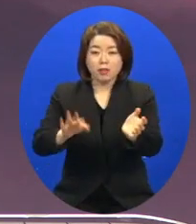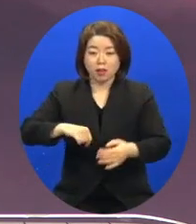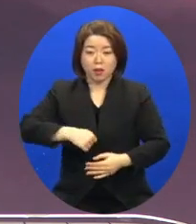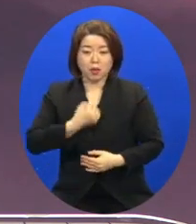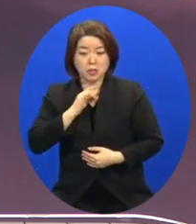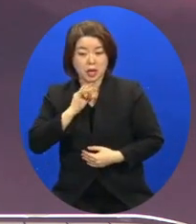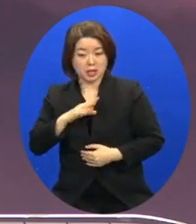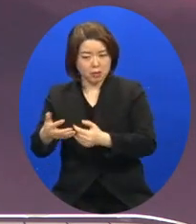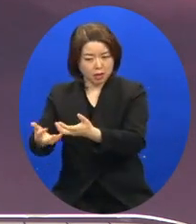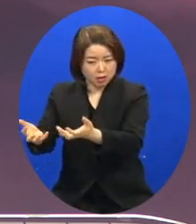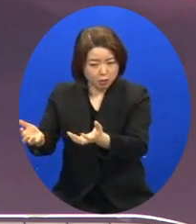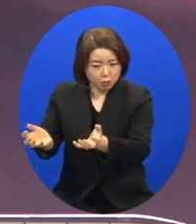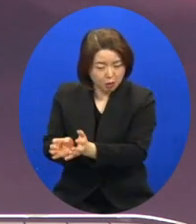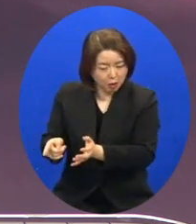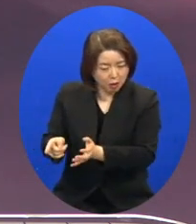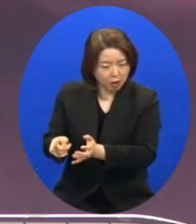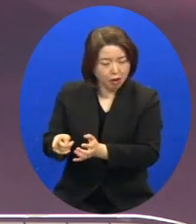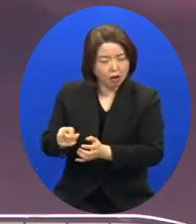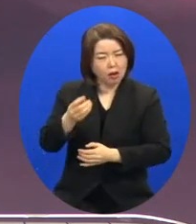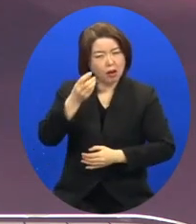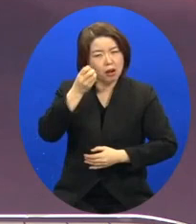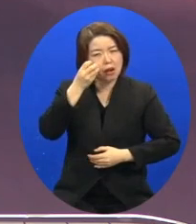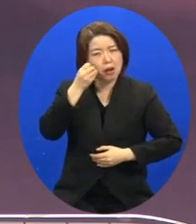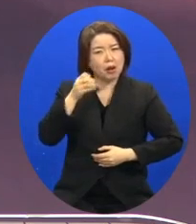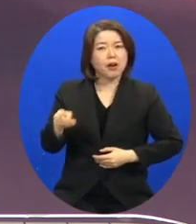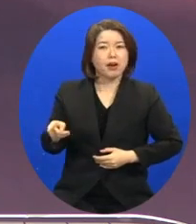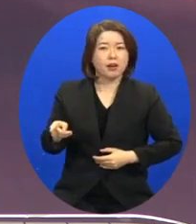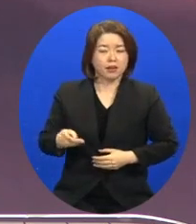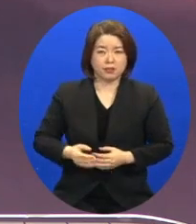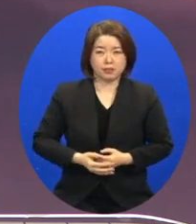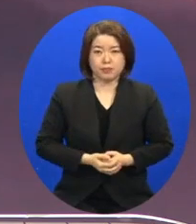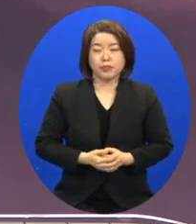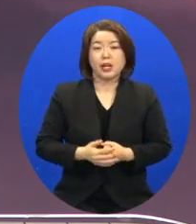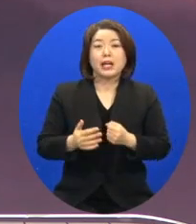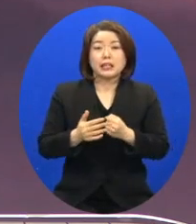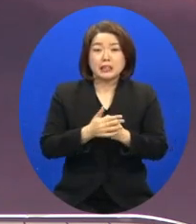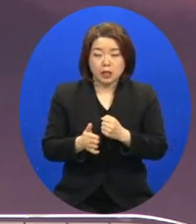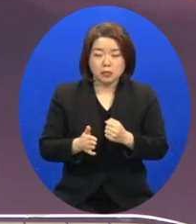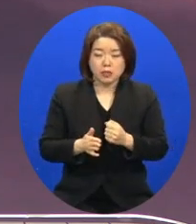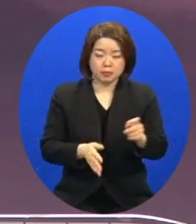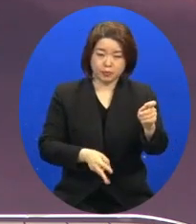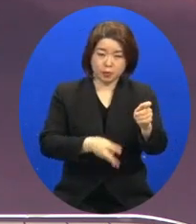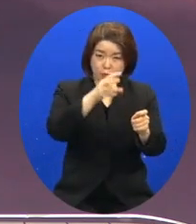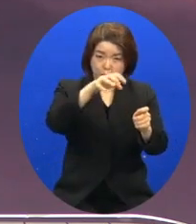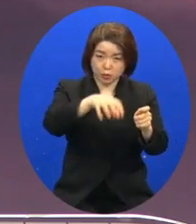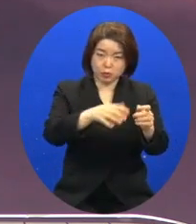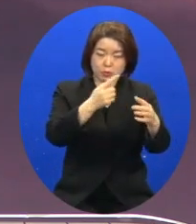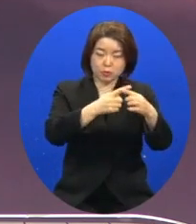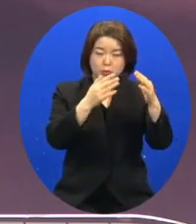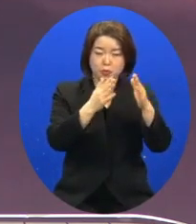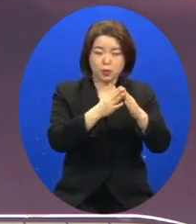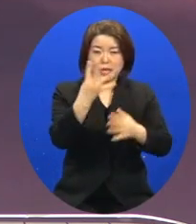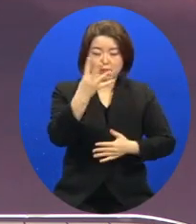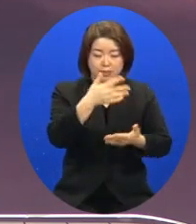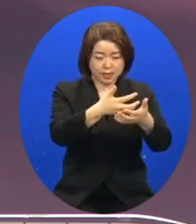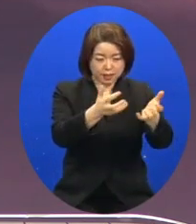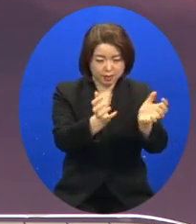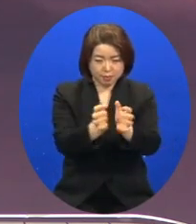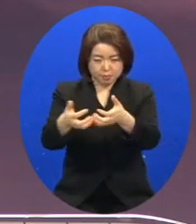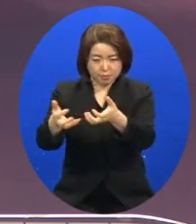예수파라고 하는 거 보니까 이 사람들도 대단히 문제가 많은 사람. 하여튼 고린도 교회에 이런 네파가